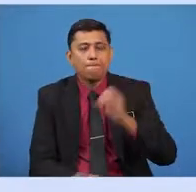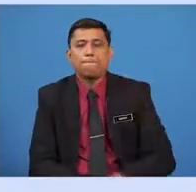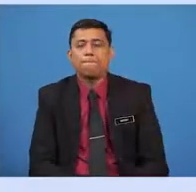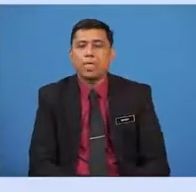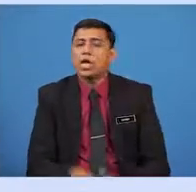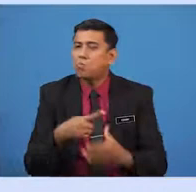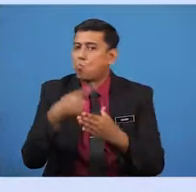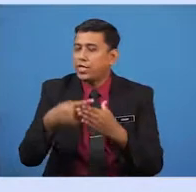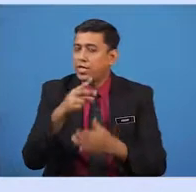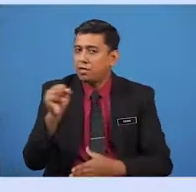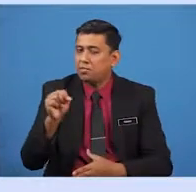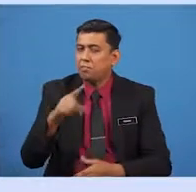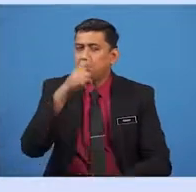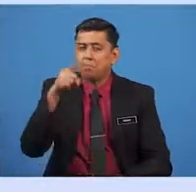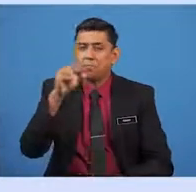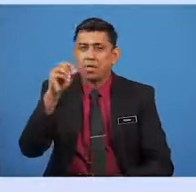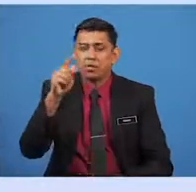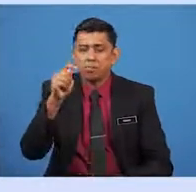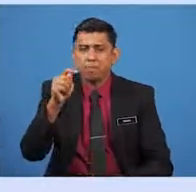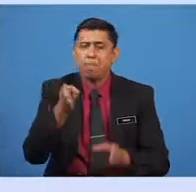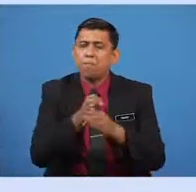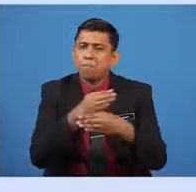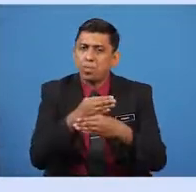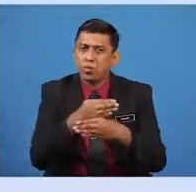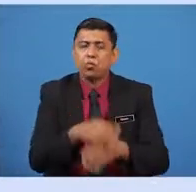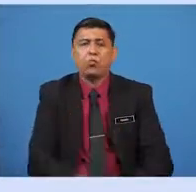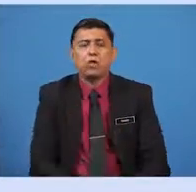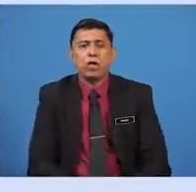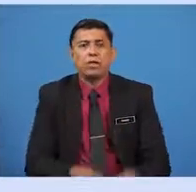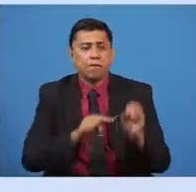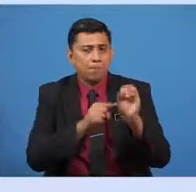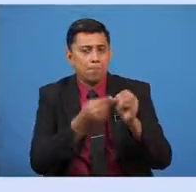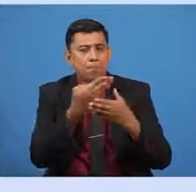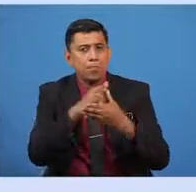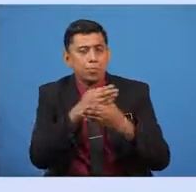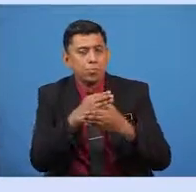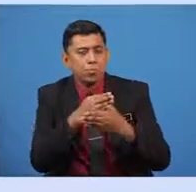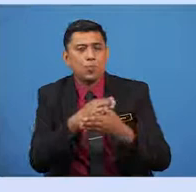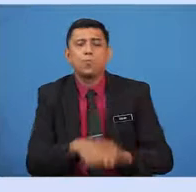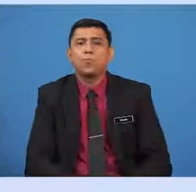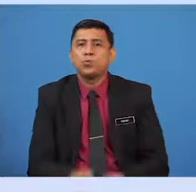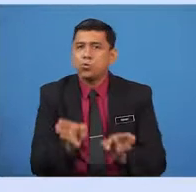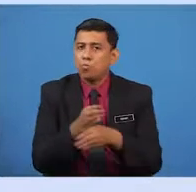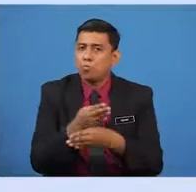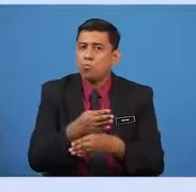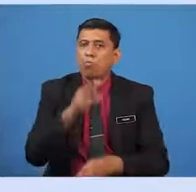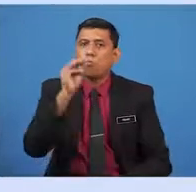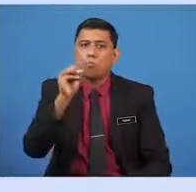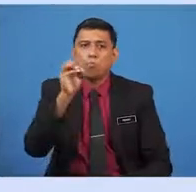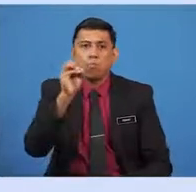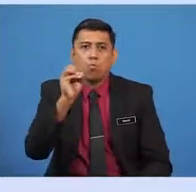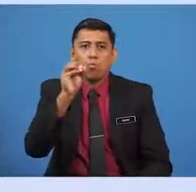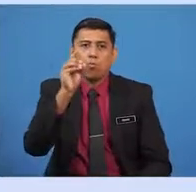ovum. Kemudian, zigot dibentukkan itu mula membahagi untuk membentuk